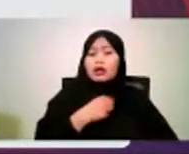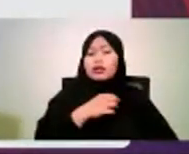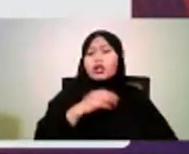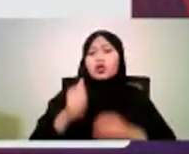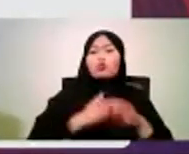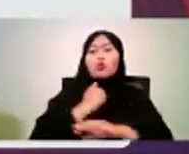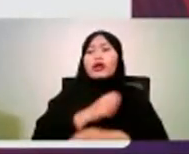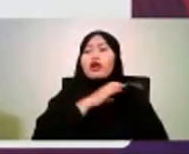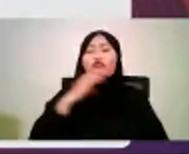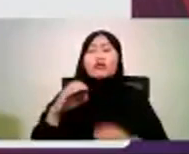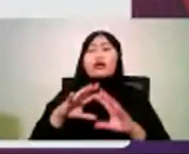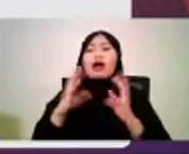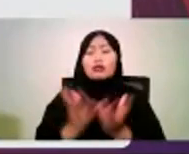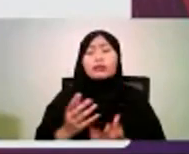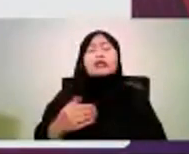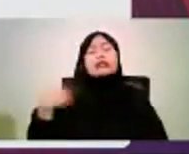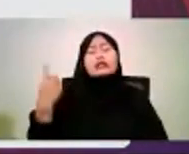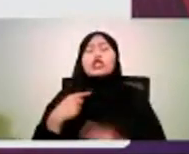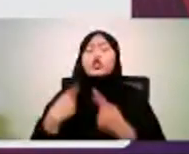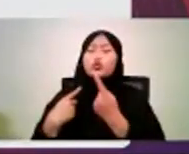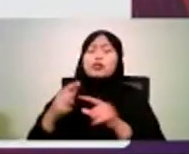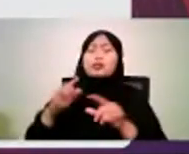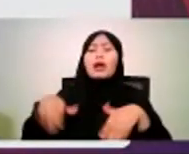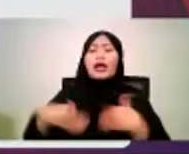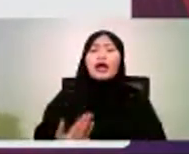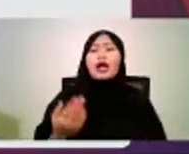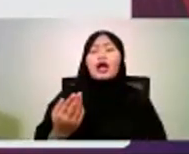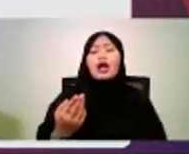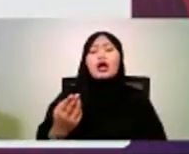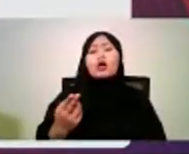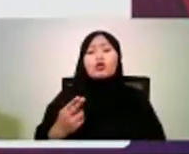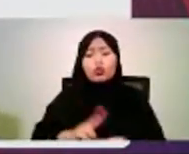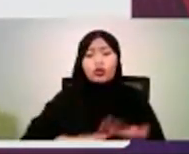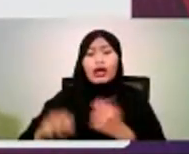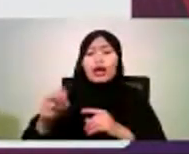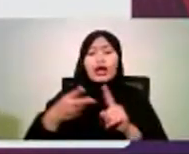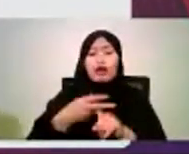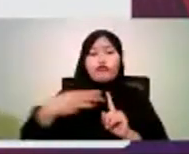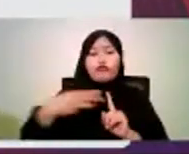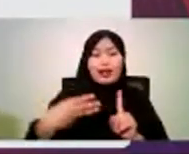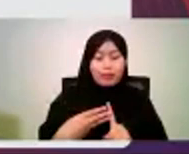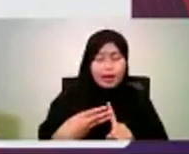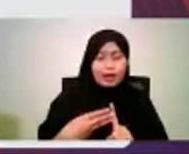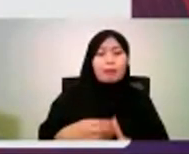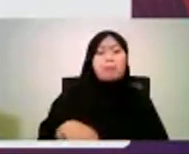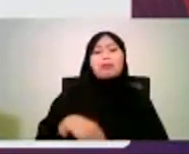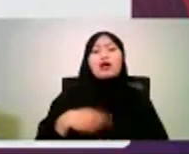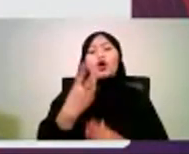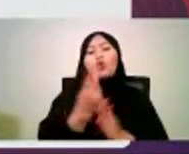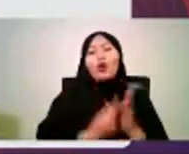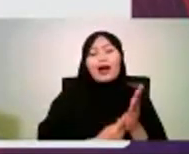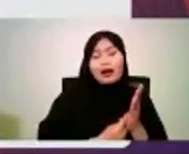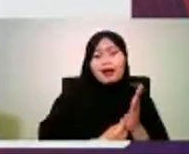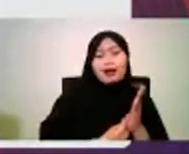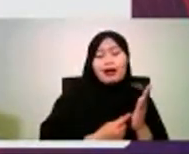dengan Pak dekan Bagaimana mata kuliah di FB juga muatan-muatan Ekonomi keuangan biji ternyata itu